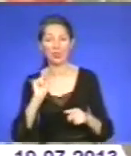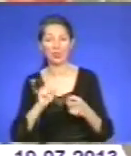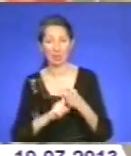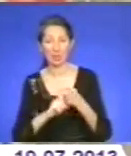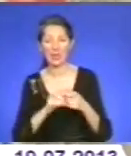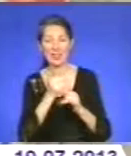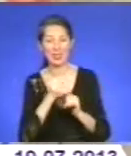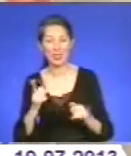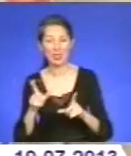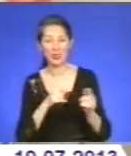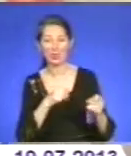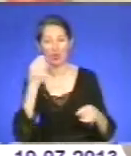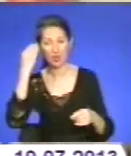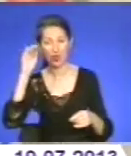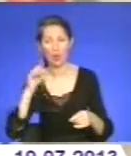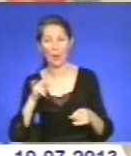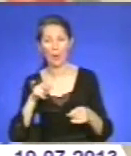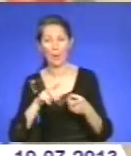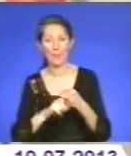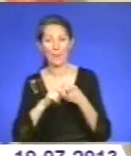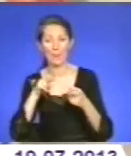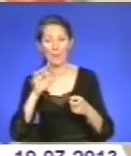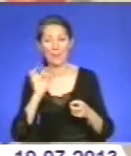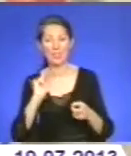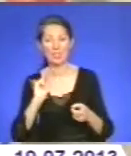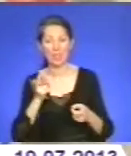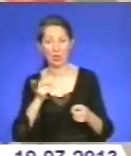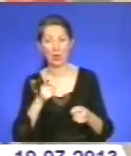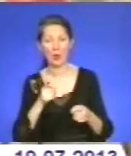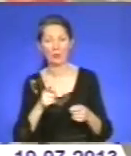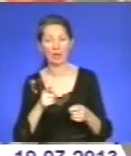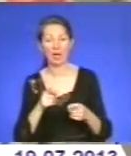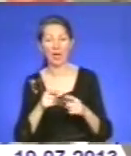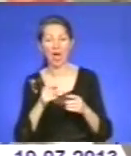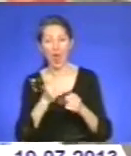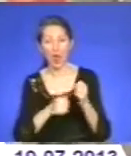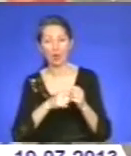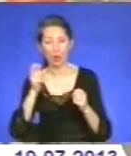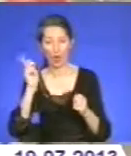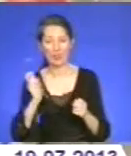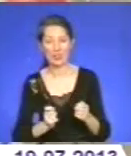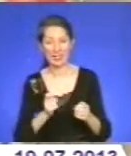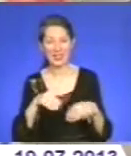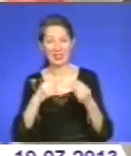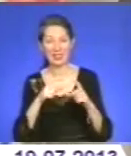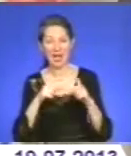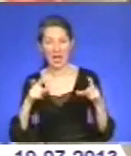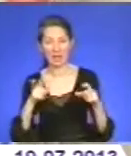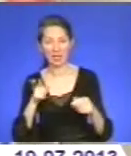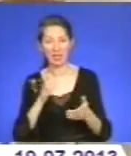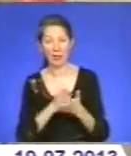чужим напівпричепом, бо ідентифікація карточок, а кожному заїжджаючому видається картка, там вказані всі